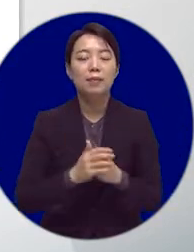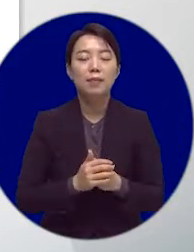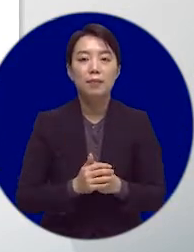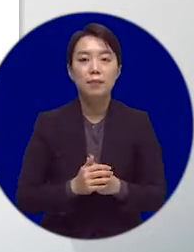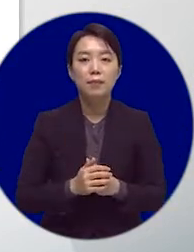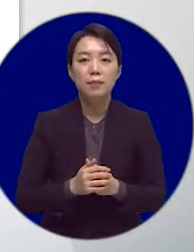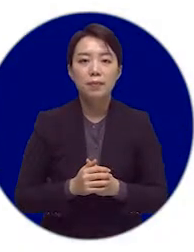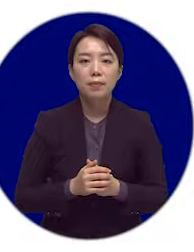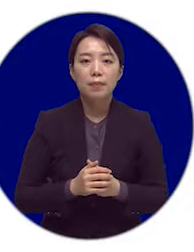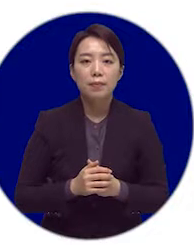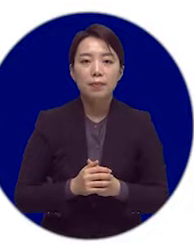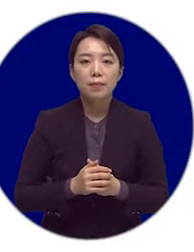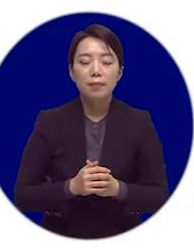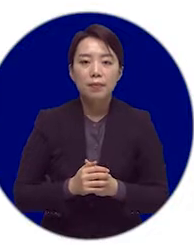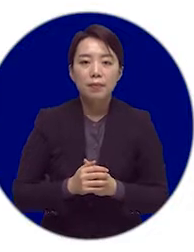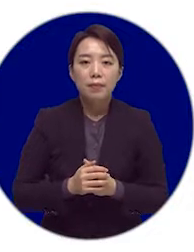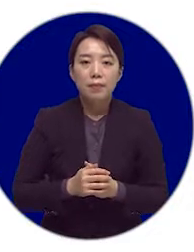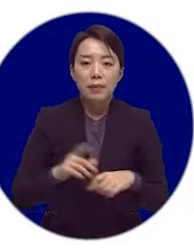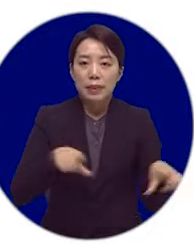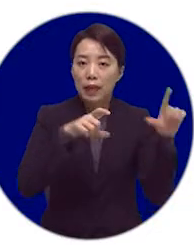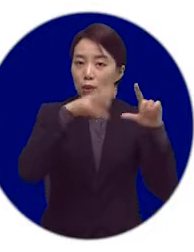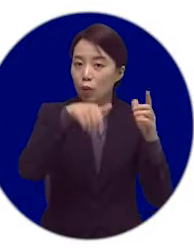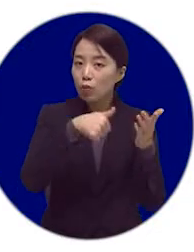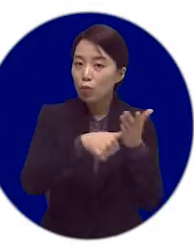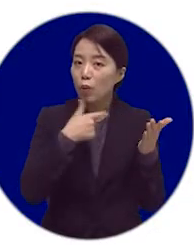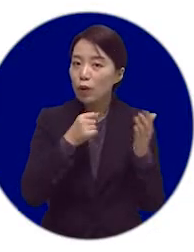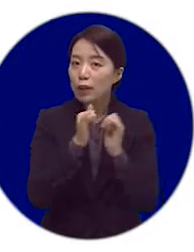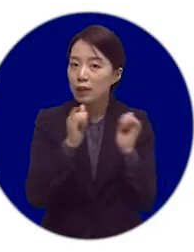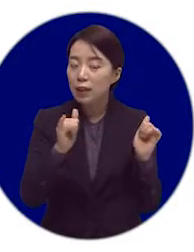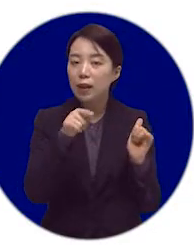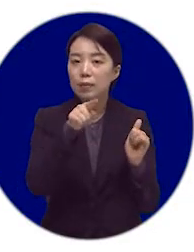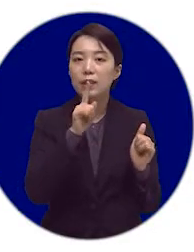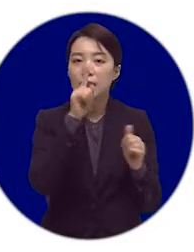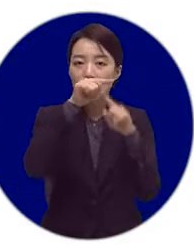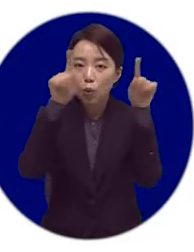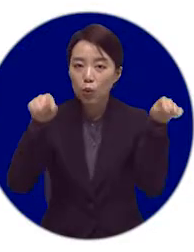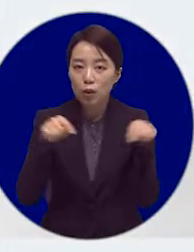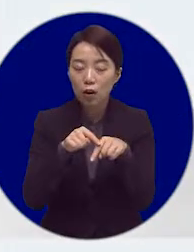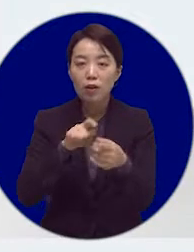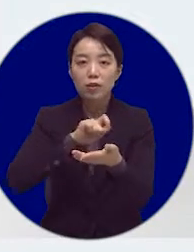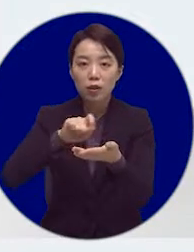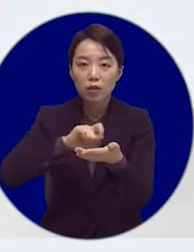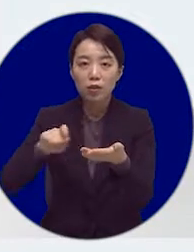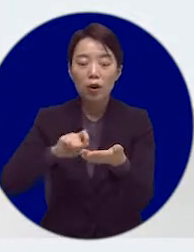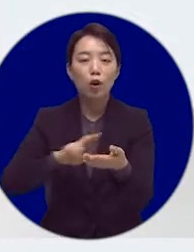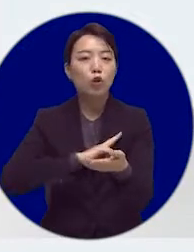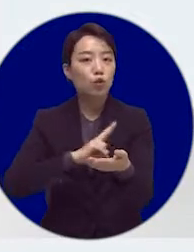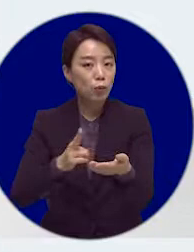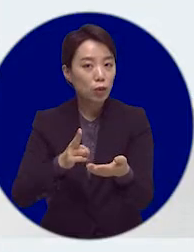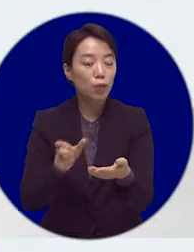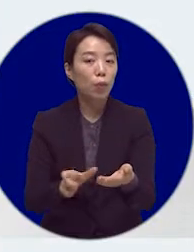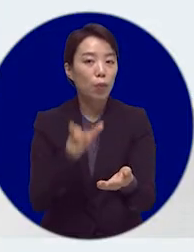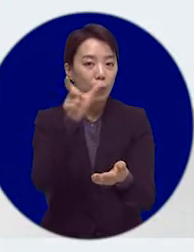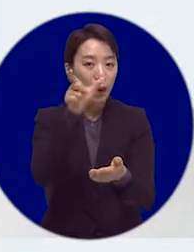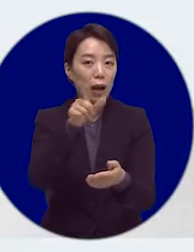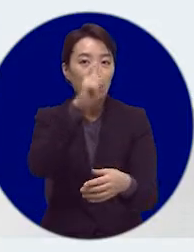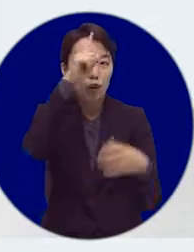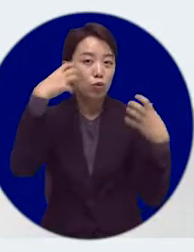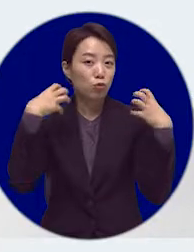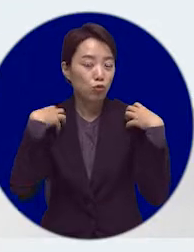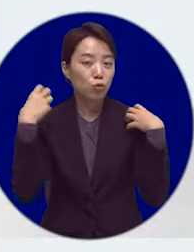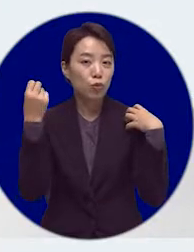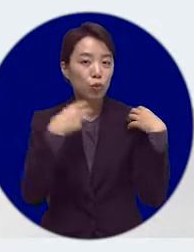있는데요. 거소투표 신고를 하려는 사람은 거소투표 신고서를 작성해 주민등록이 되어 있는